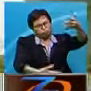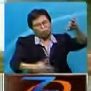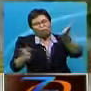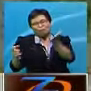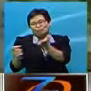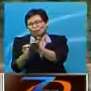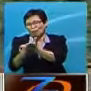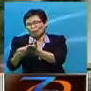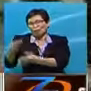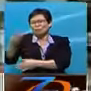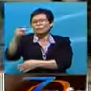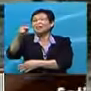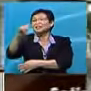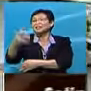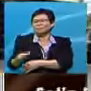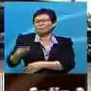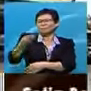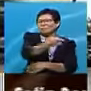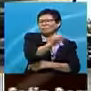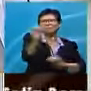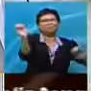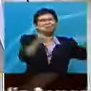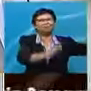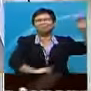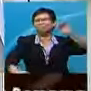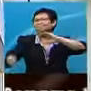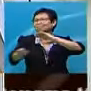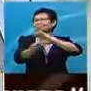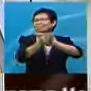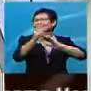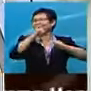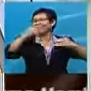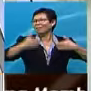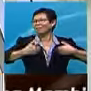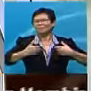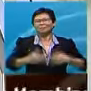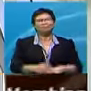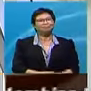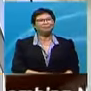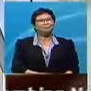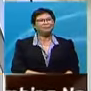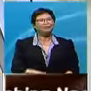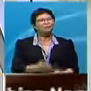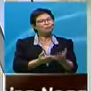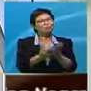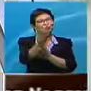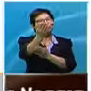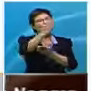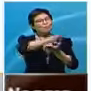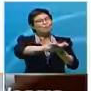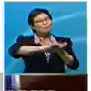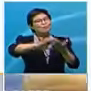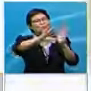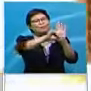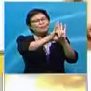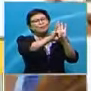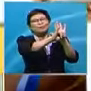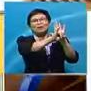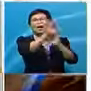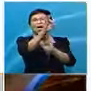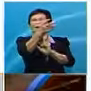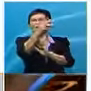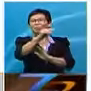pemacu yang diserahkan Khairi tidak mengandungi sebarang unsur rasuah seperti didakwa. Ia sekaligus membersihkan imej FAM